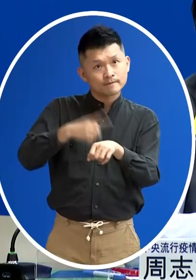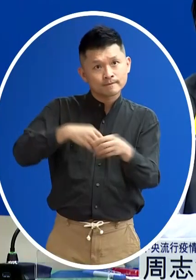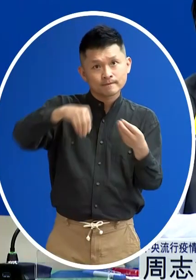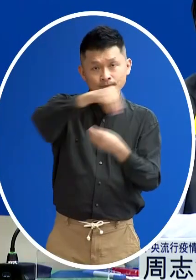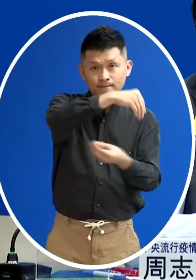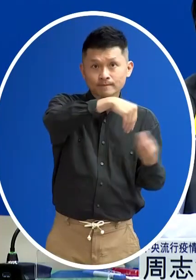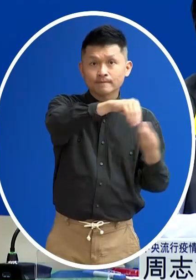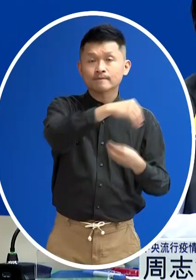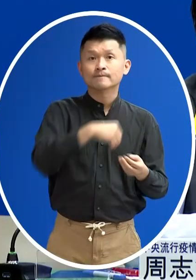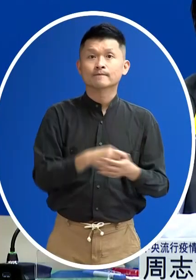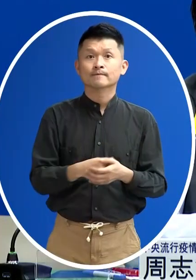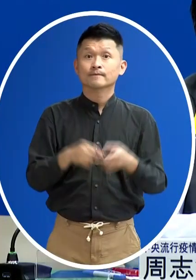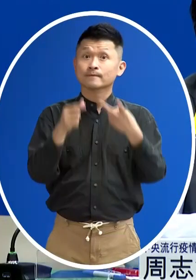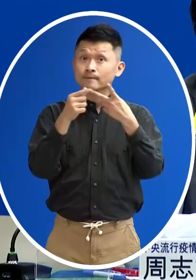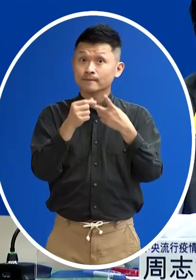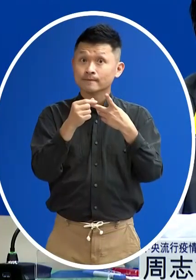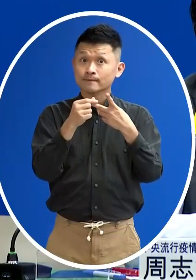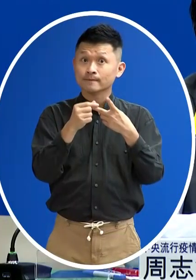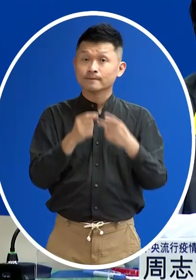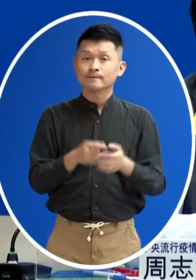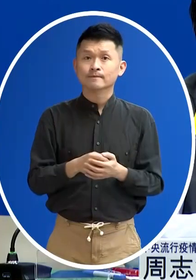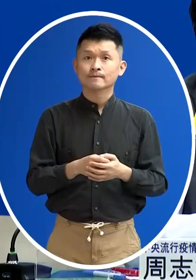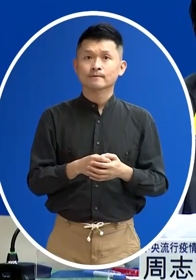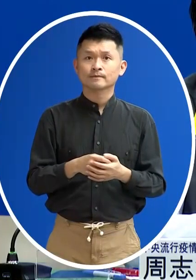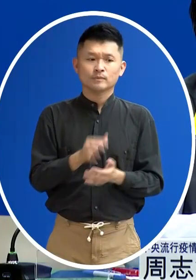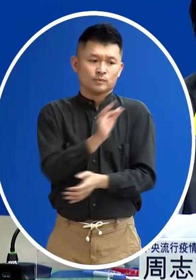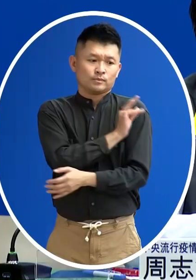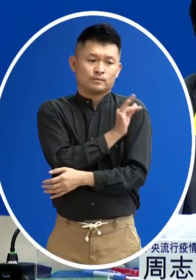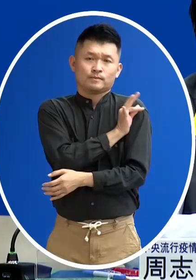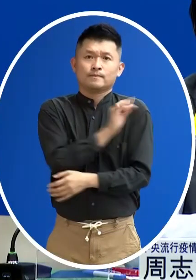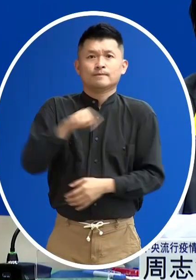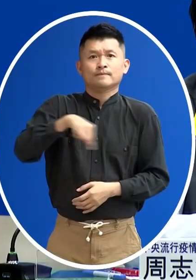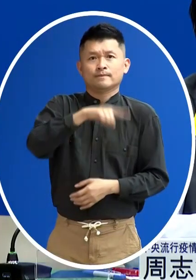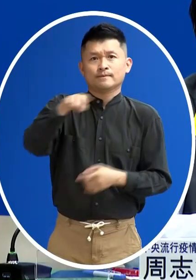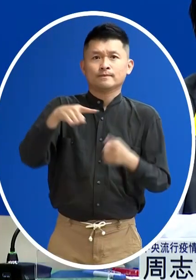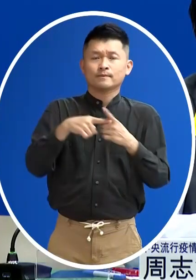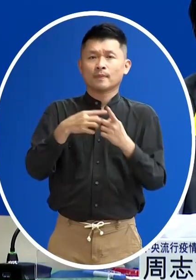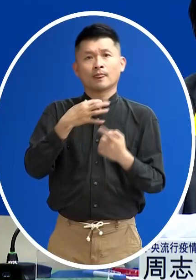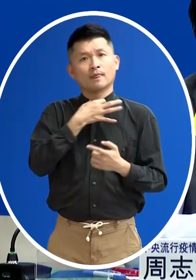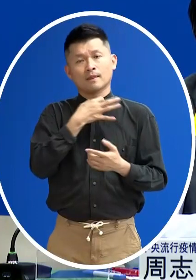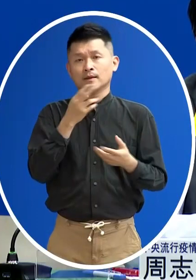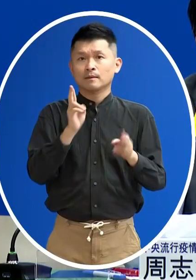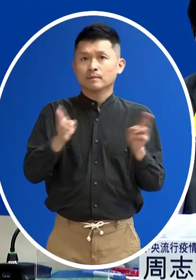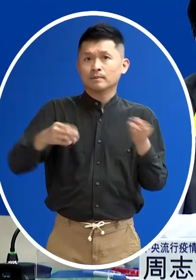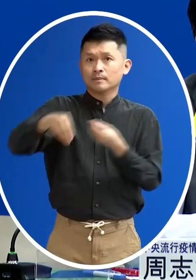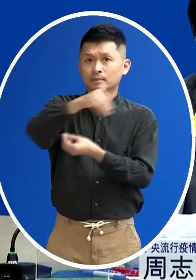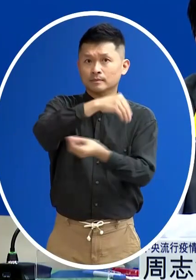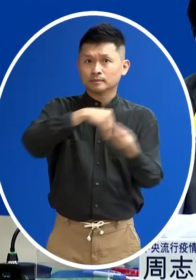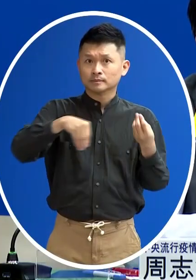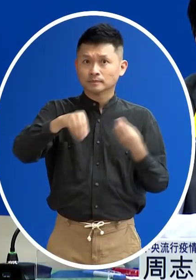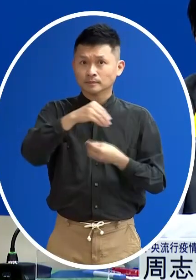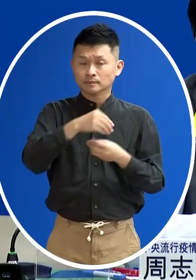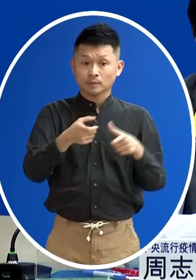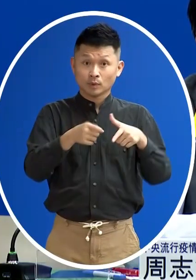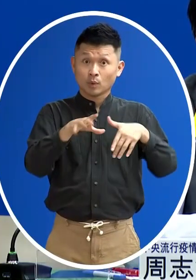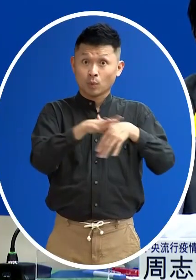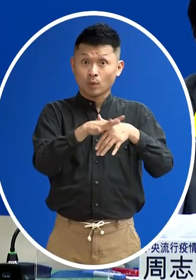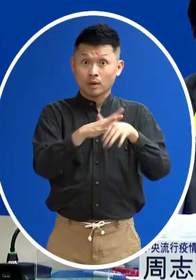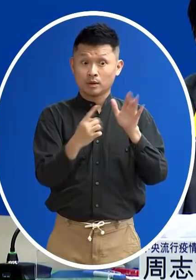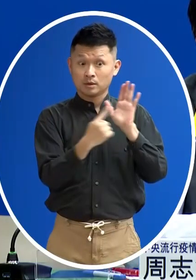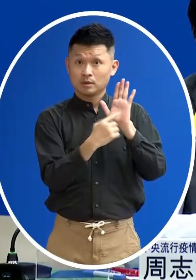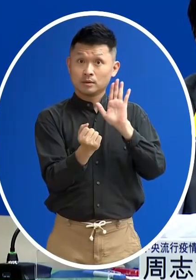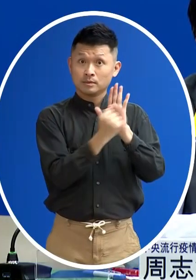第一点。第二点呢，在大家热议的这个护理人员的这个人力的配置的部分，这个的公文上面是